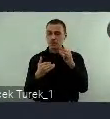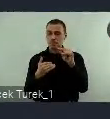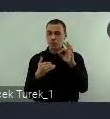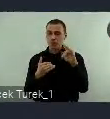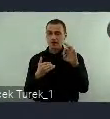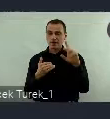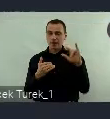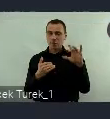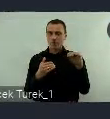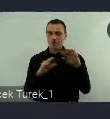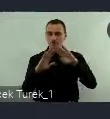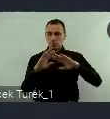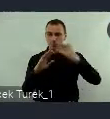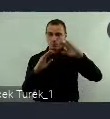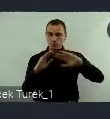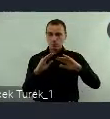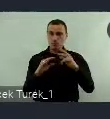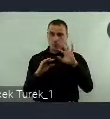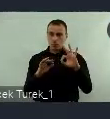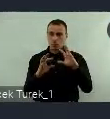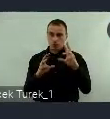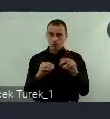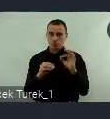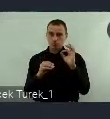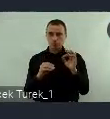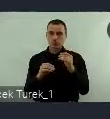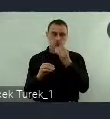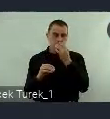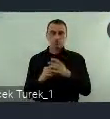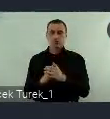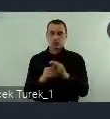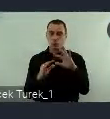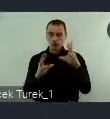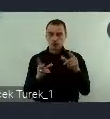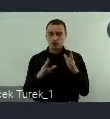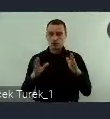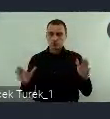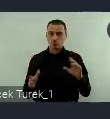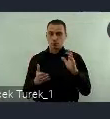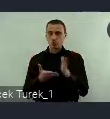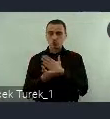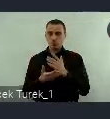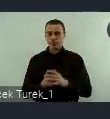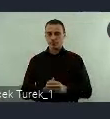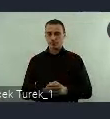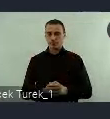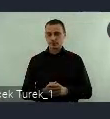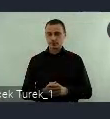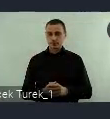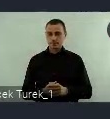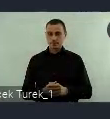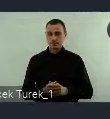dzięki temu takie drzwi widać i nie ma przegród szklanych toaleta dostosowana to jest właśnie budynek w którym zapewniają dostęp do wszystkich